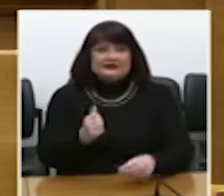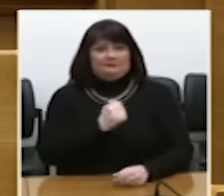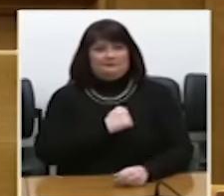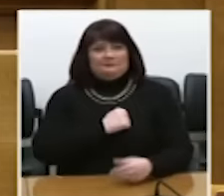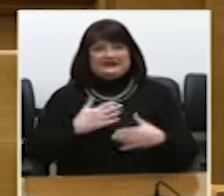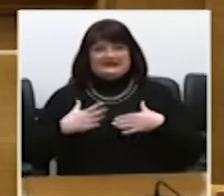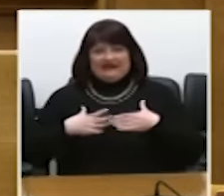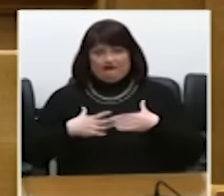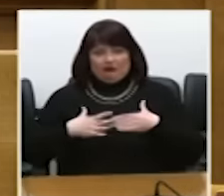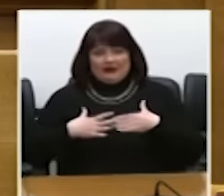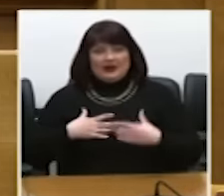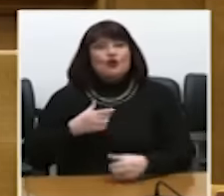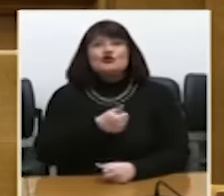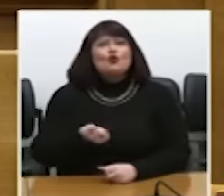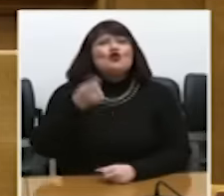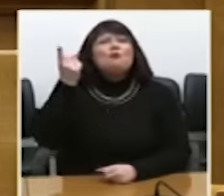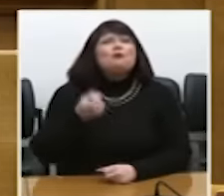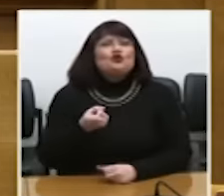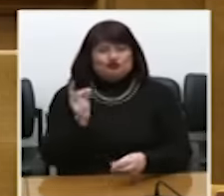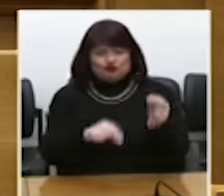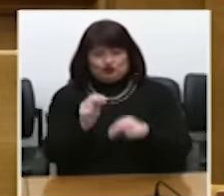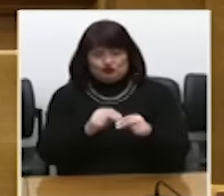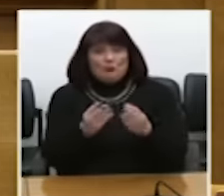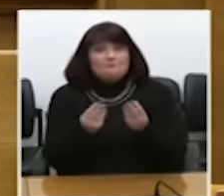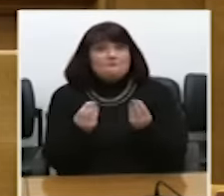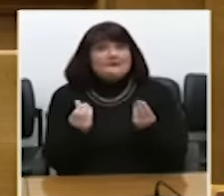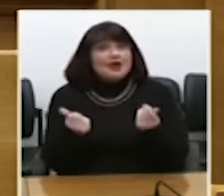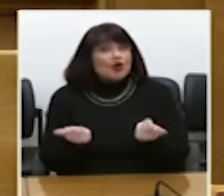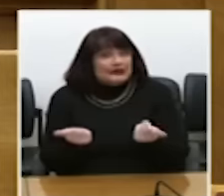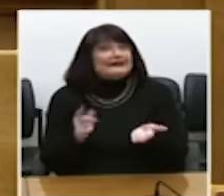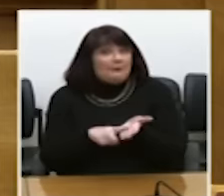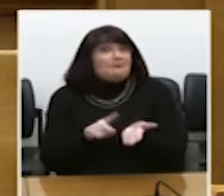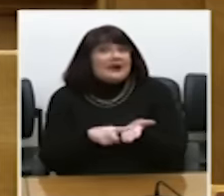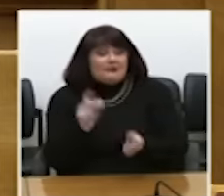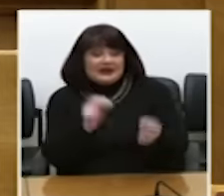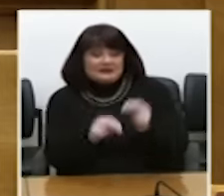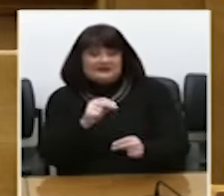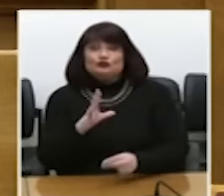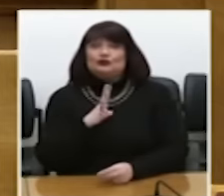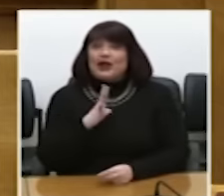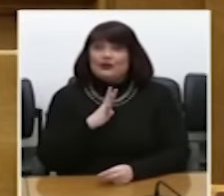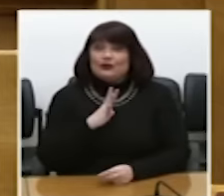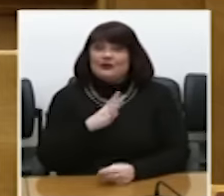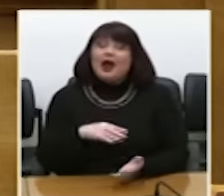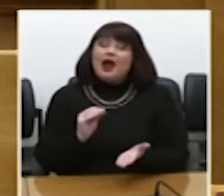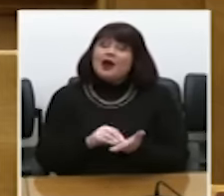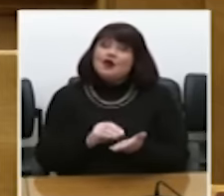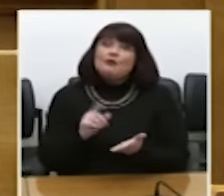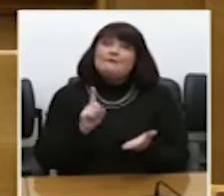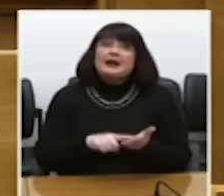εκτός από ποσοτικά, έχει και ποιοτικά χαρακτηριστικά, τα οποία πρέπει επίσης να